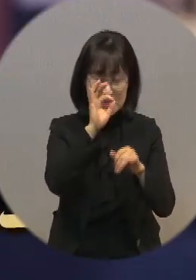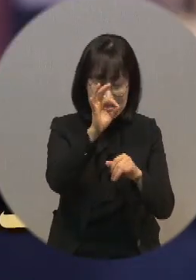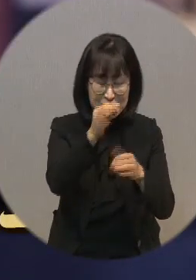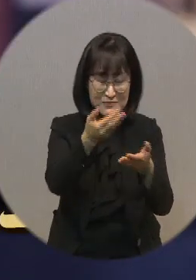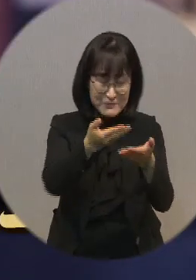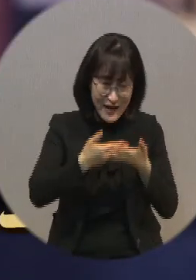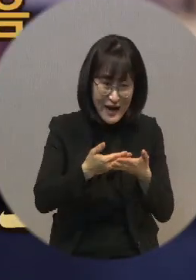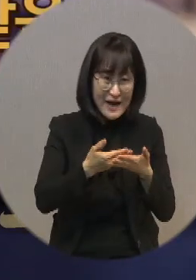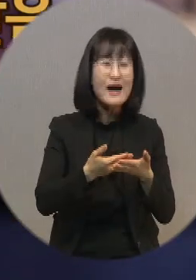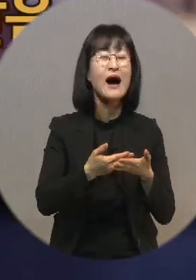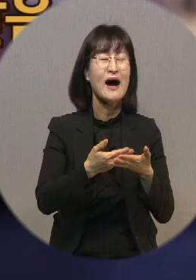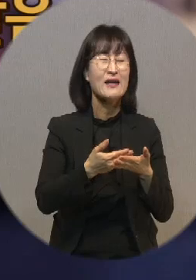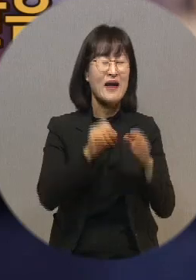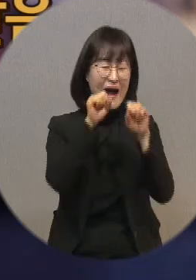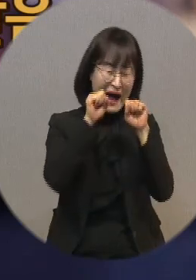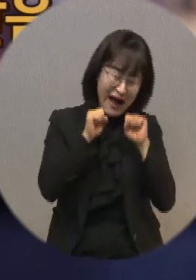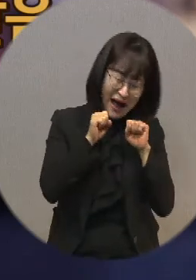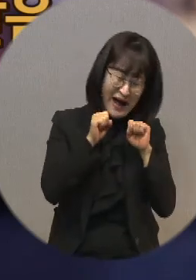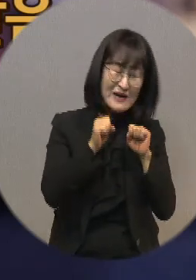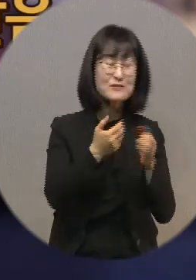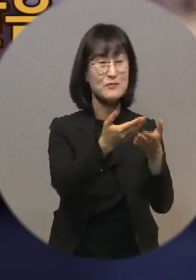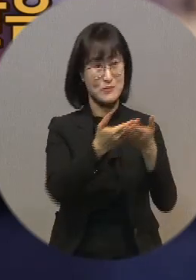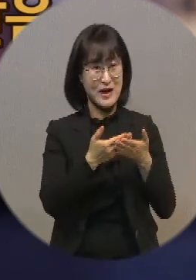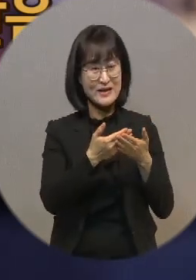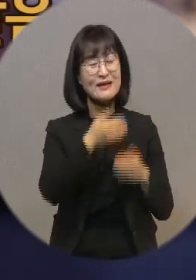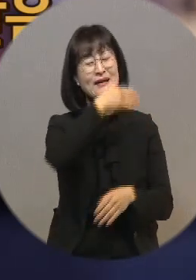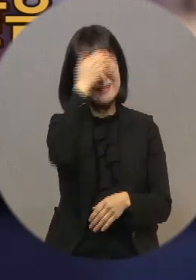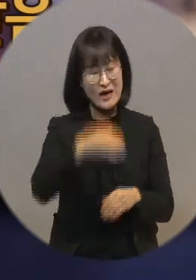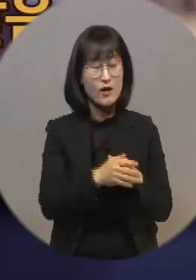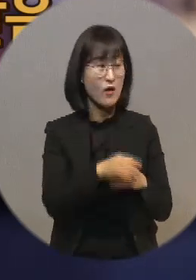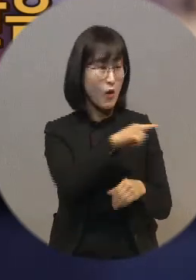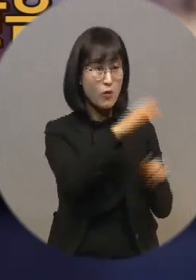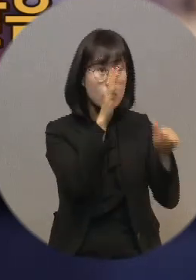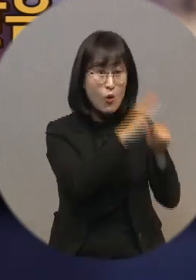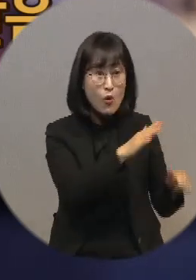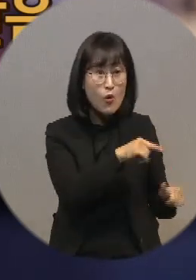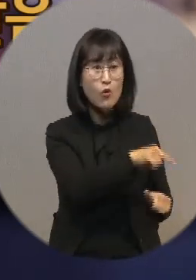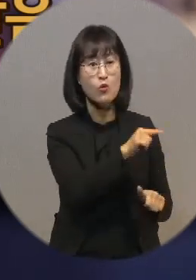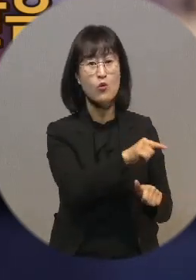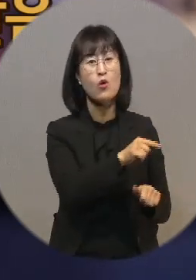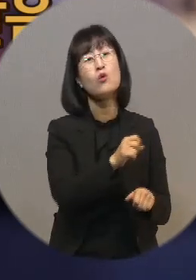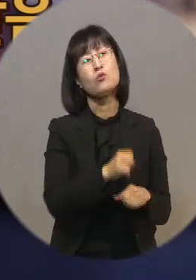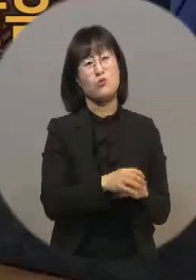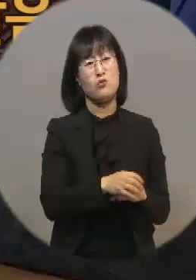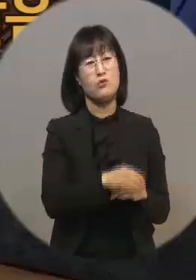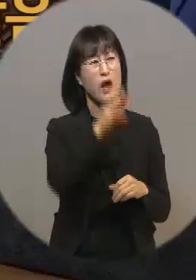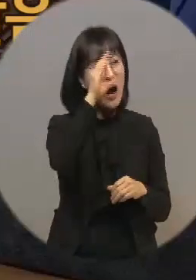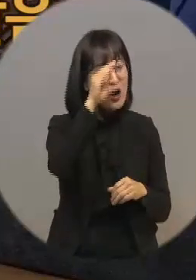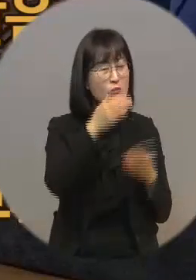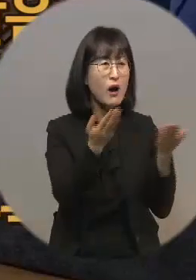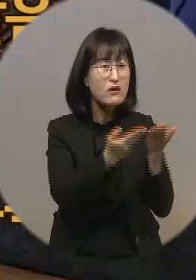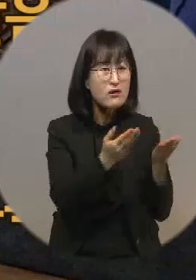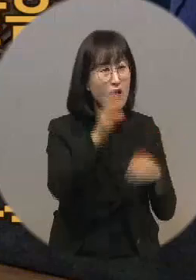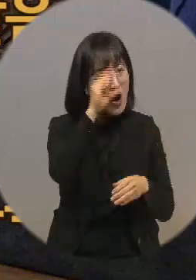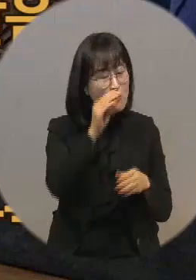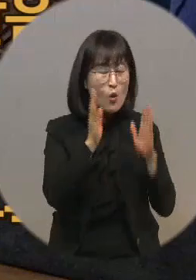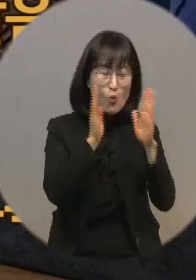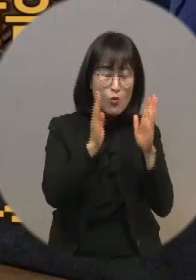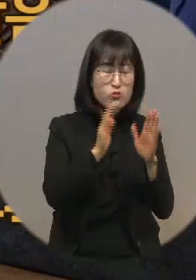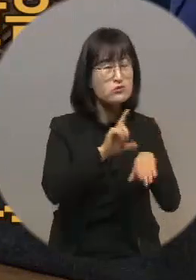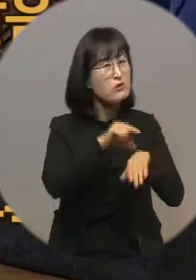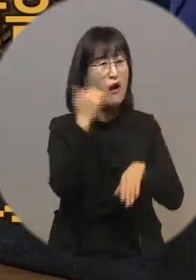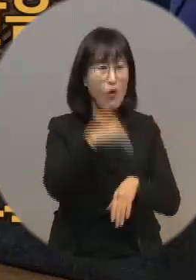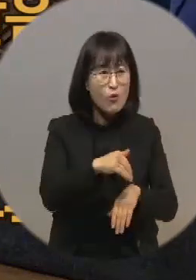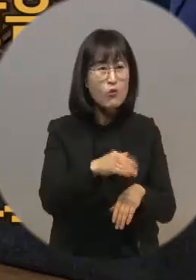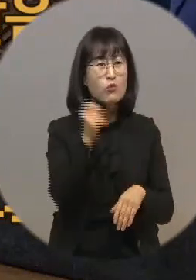선순환이 되더라고요. 장학금을 못 받은 친구가 있거든요. 이 친구는 장학금을 못 받으니까 또 나가 알바를 해야 돼. 알바를 해야 되니까 공부를 못 해.